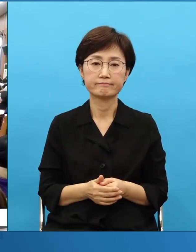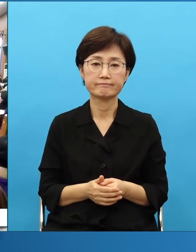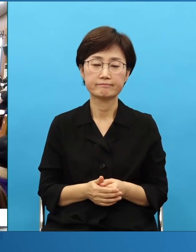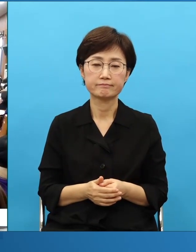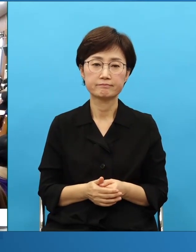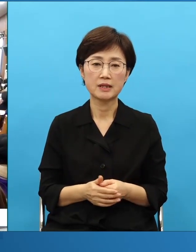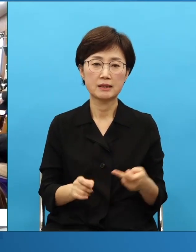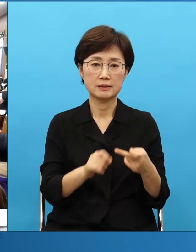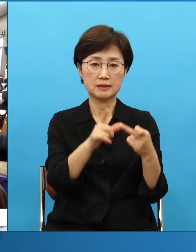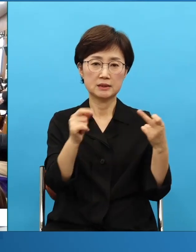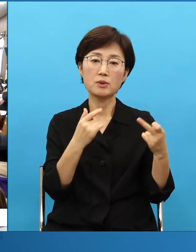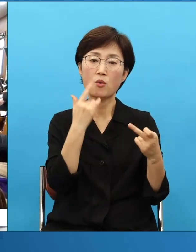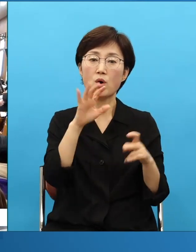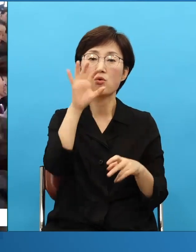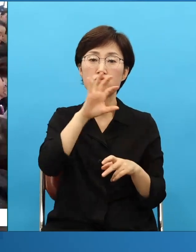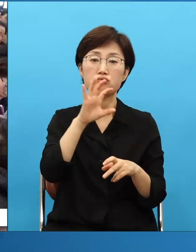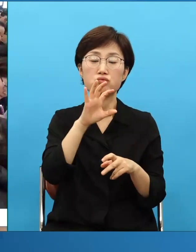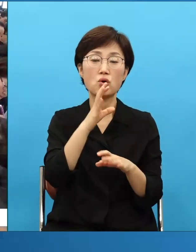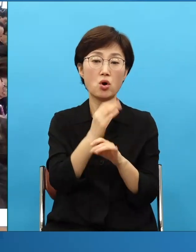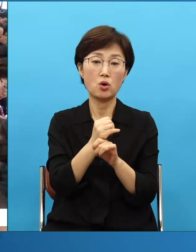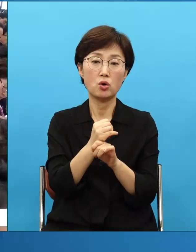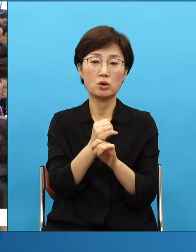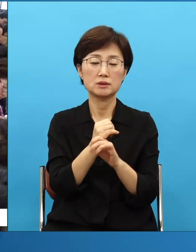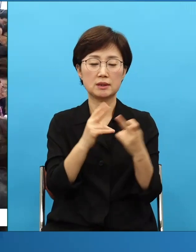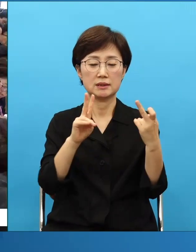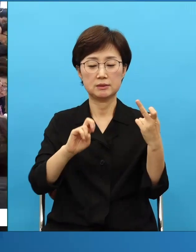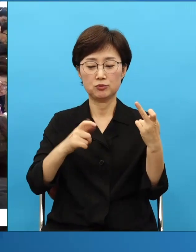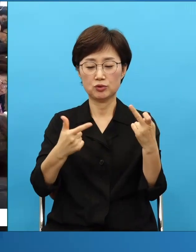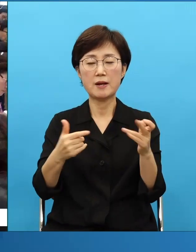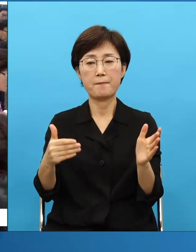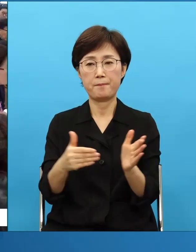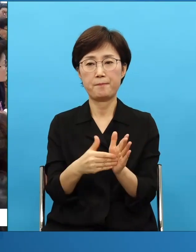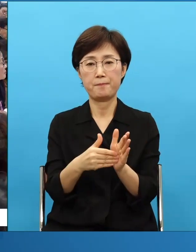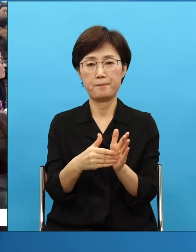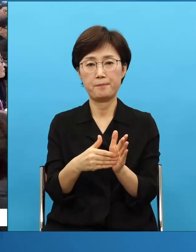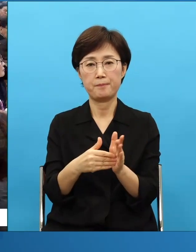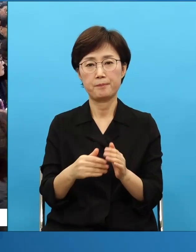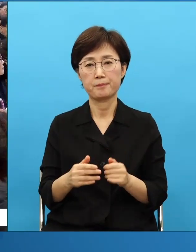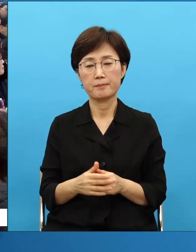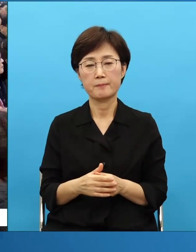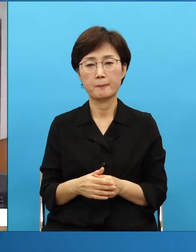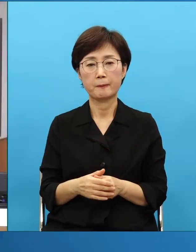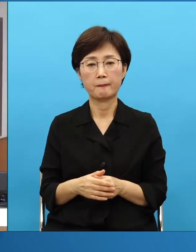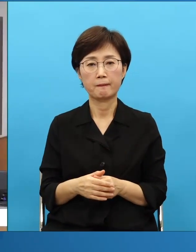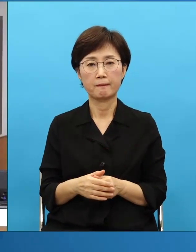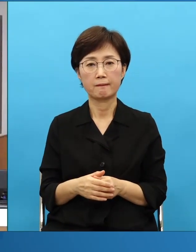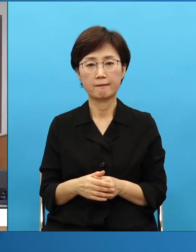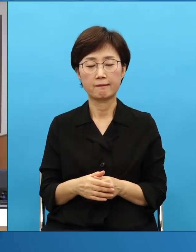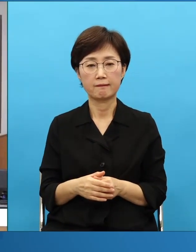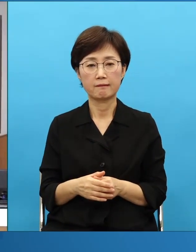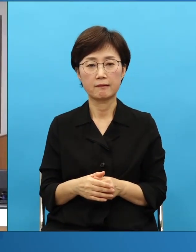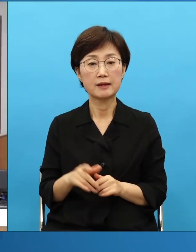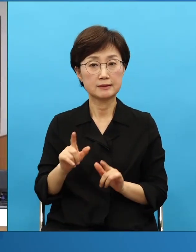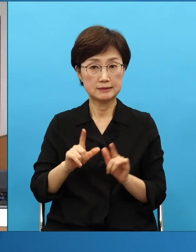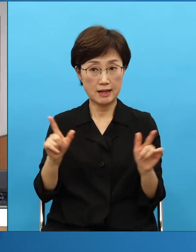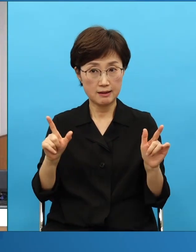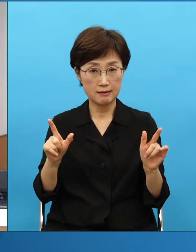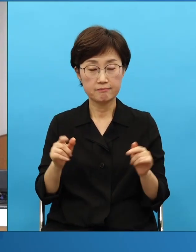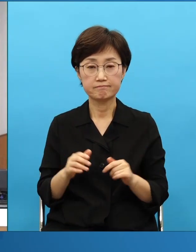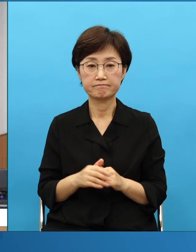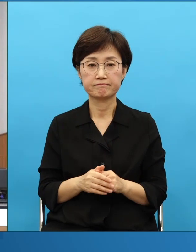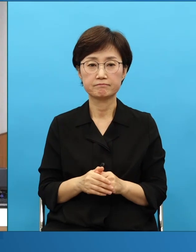12월 237 화요제자 훈련이 지난 26일 덕평 RUTC에서 열렸습니다. 이날